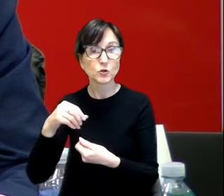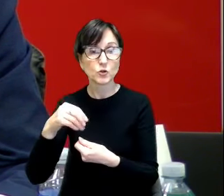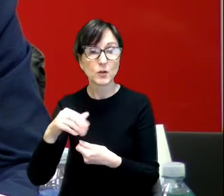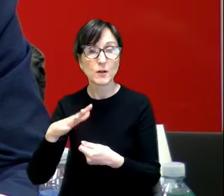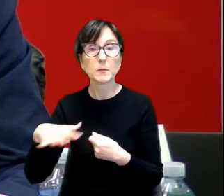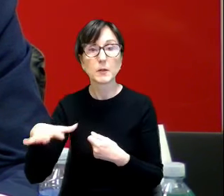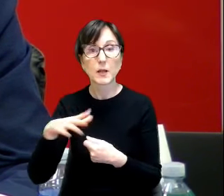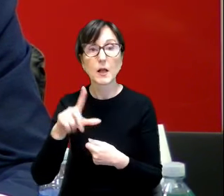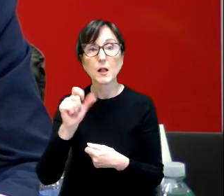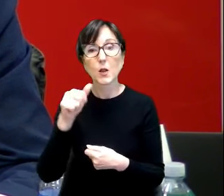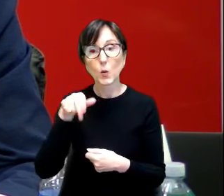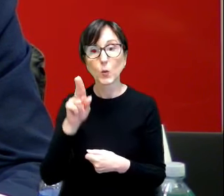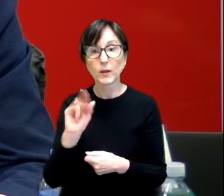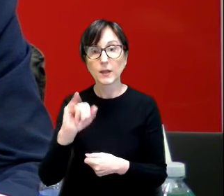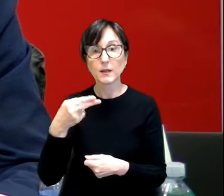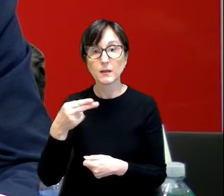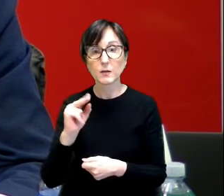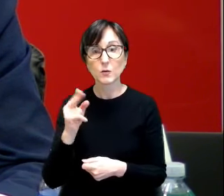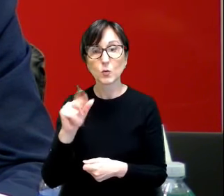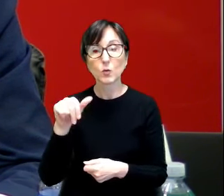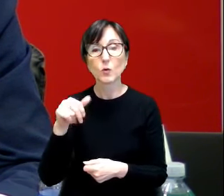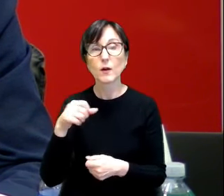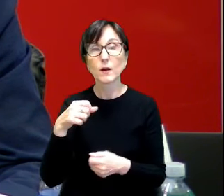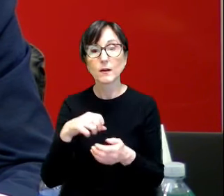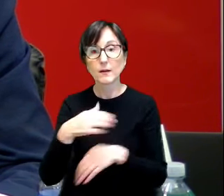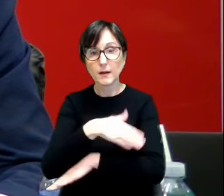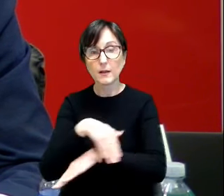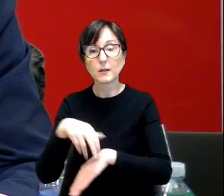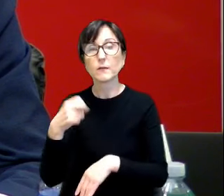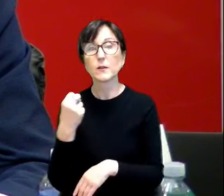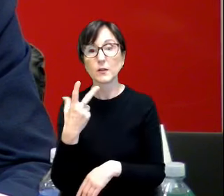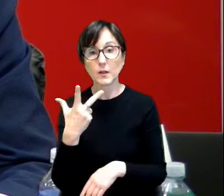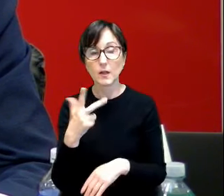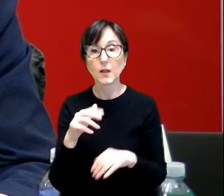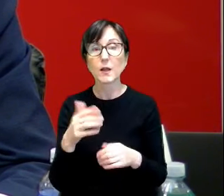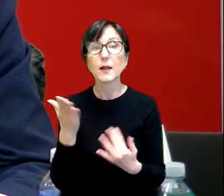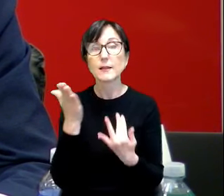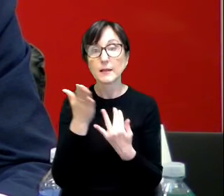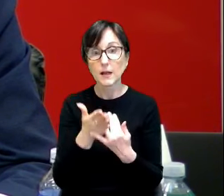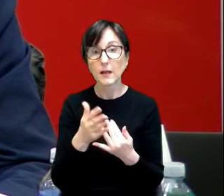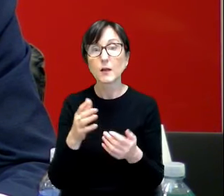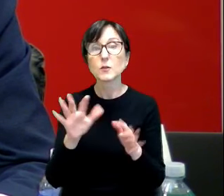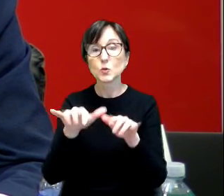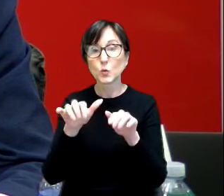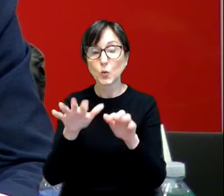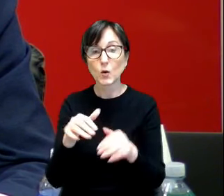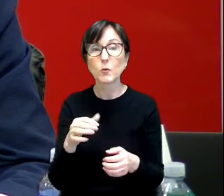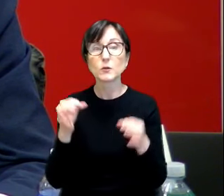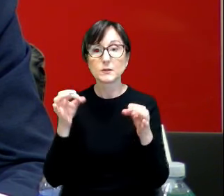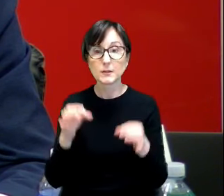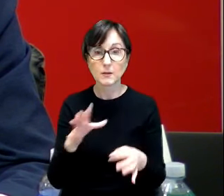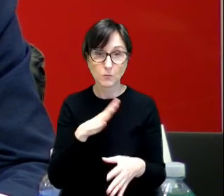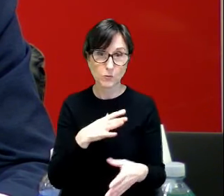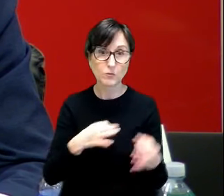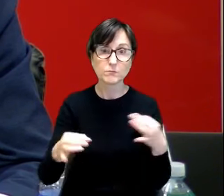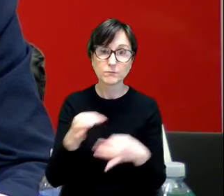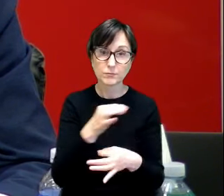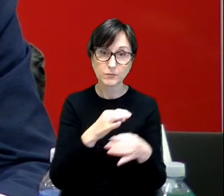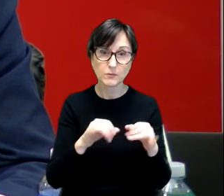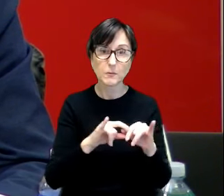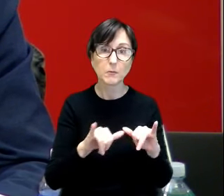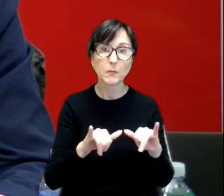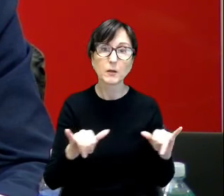laukininkų gatvė 13 klaipėdoje dalies nuomos teisę apsvarstytas klausimas miesto plėtros strateginio planavimo komitete jam